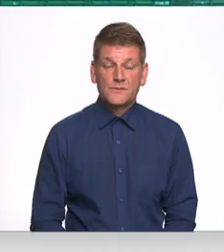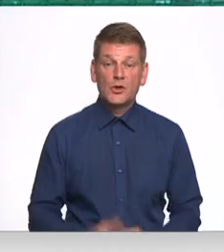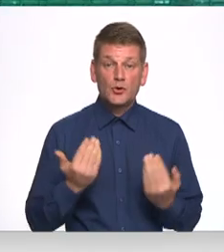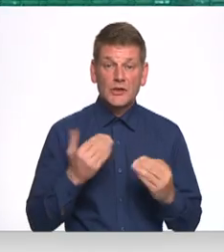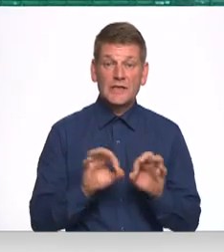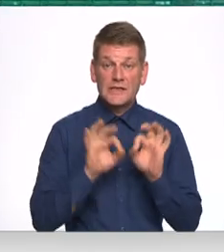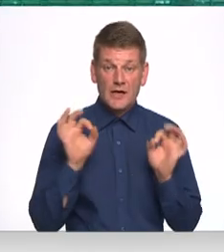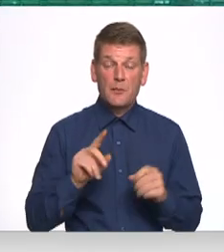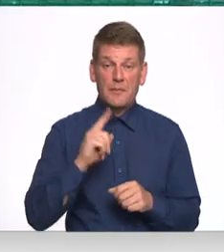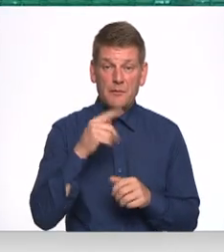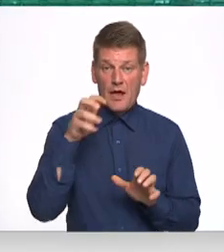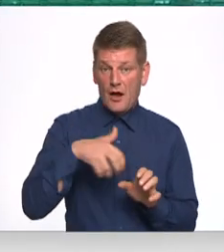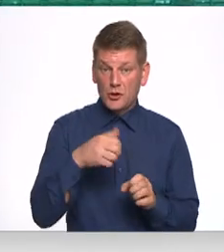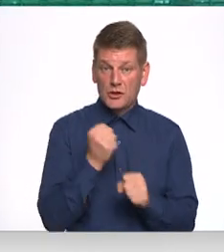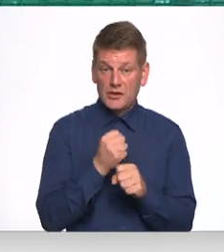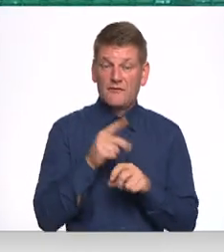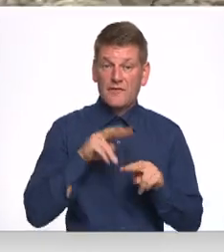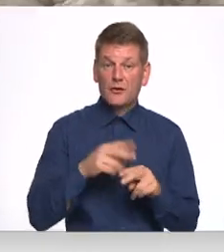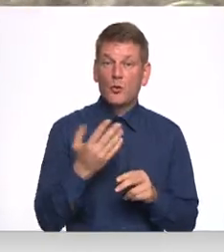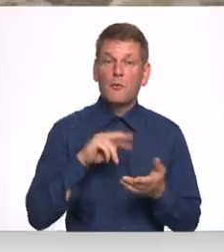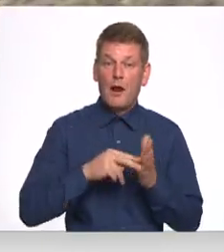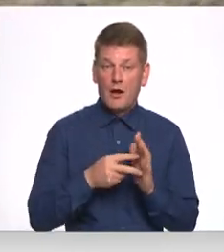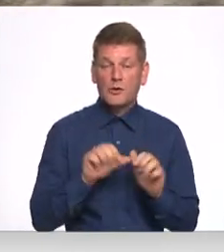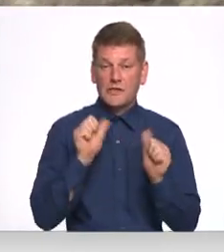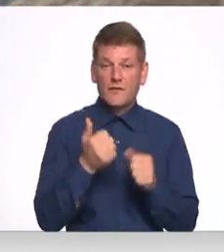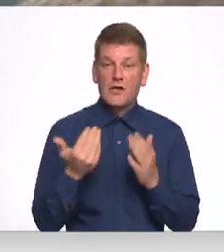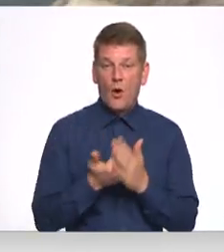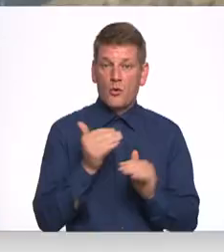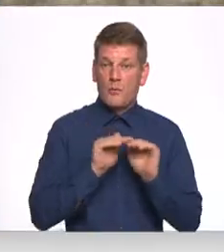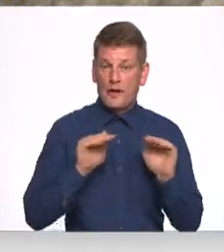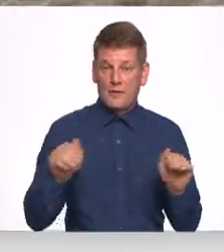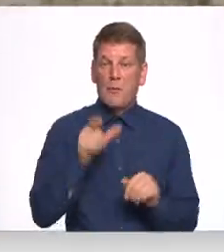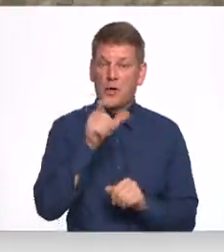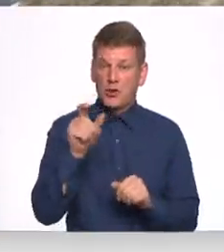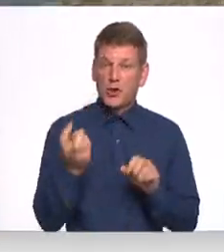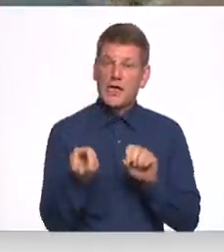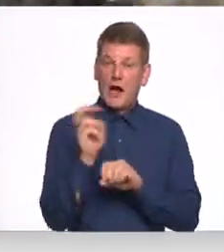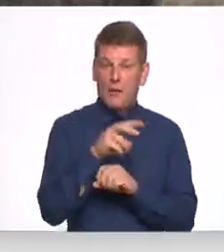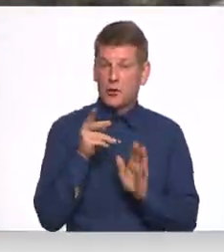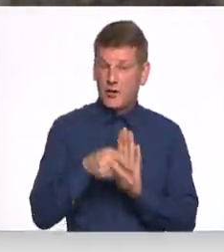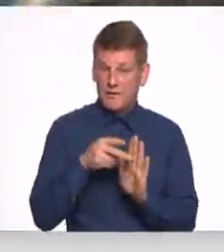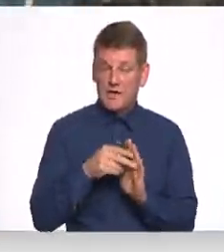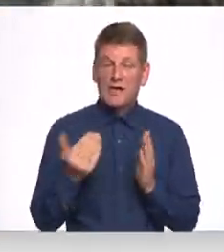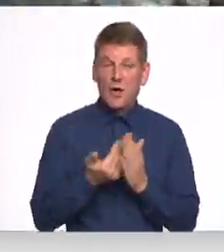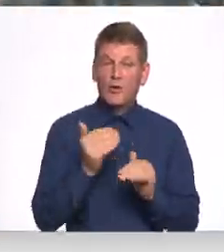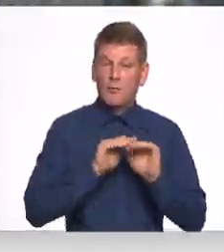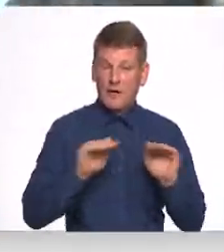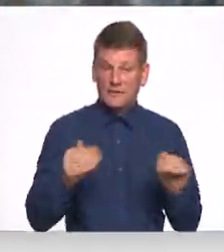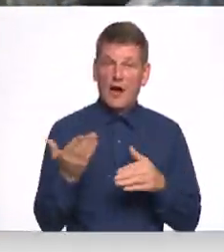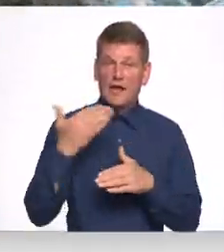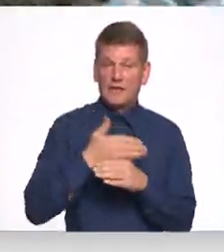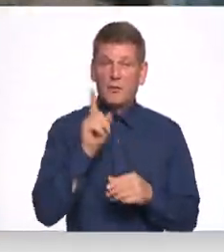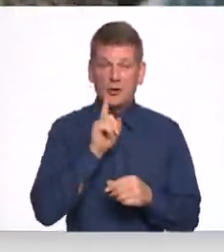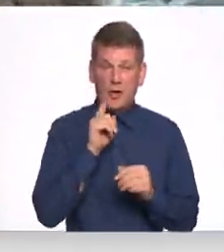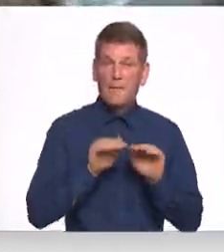Šodien sākušies pirmie rakšanas darbi vietā, kur plānots izveidot jaunu platformu pasažieru iekāpšanai vilcienā. Jaunā platforma aizstās